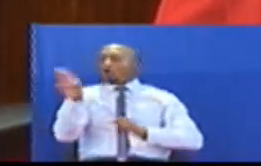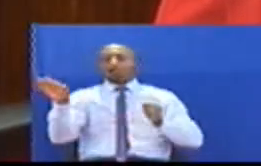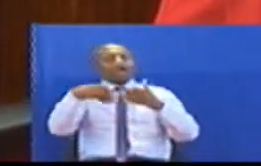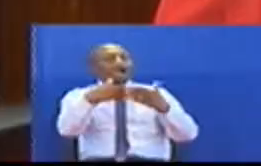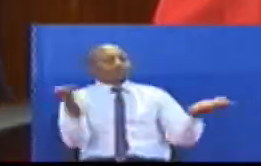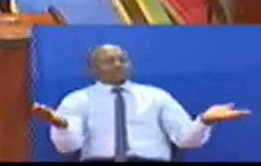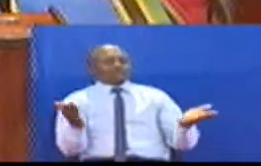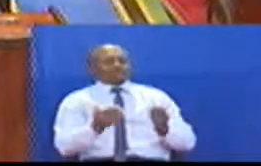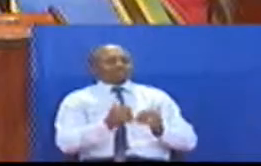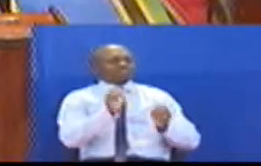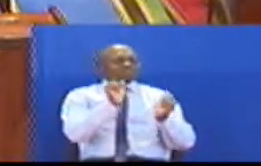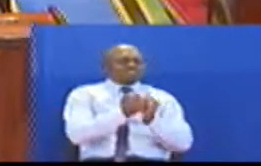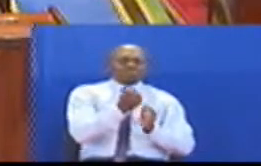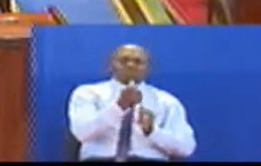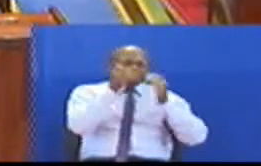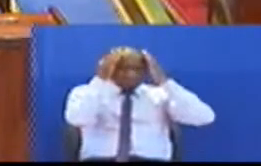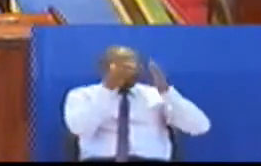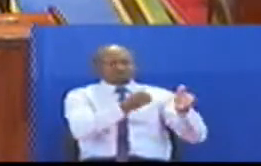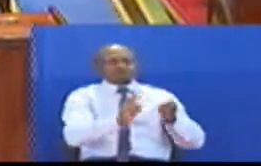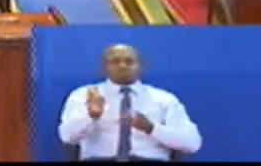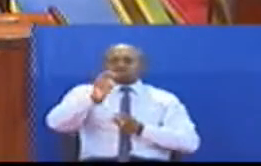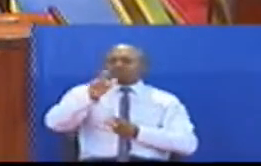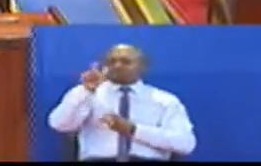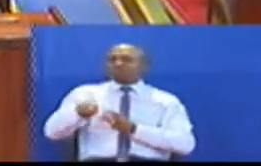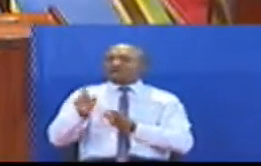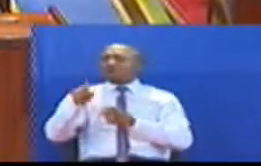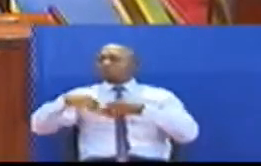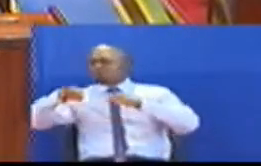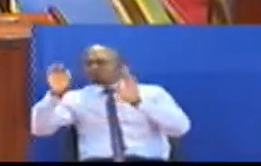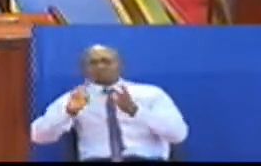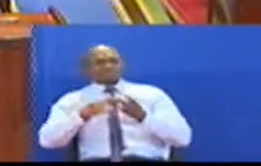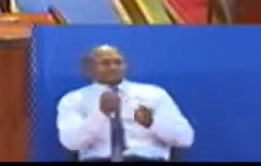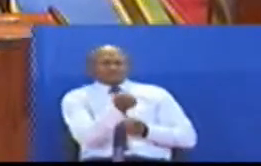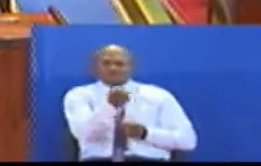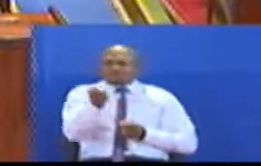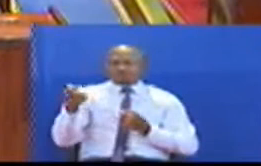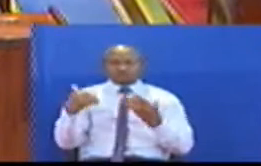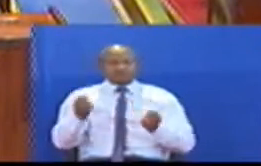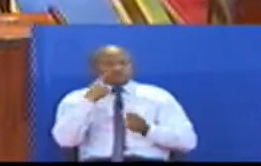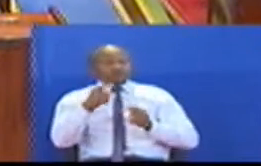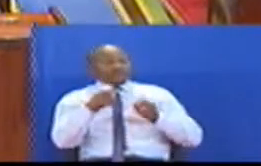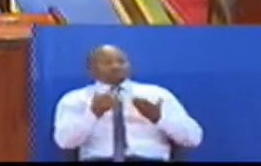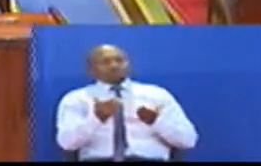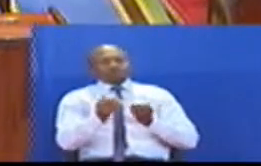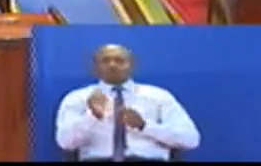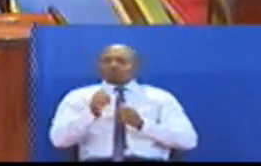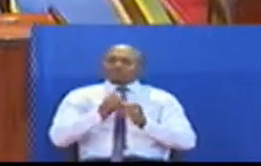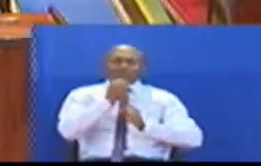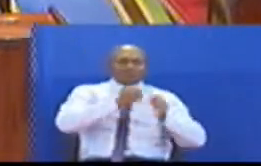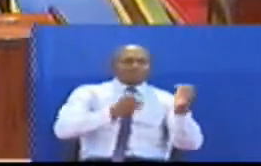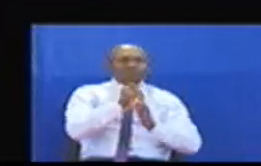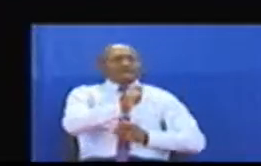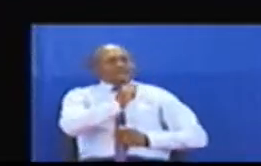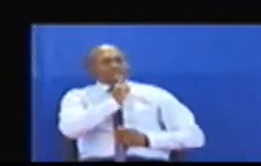vitu vidogo vidogo kama kutafuta refa awe huru, refa awe nini. Ukishaona timu inakimbilia kwa refa, jua hiyo timu tayari iko